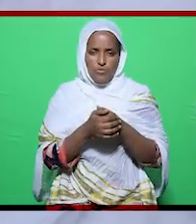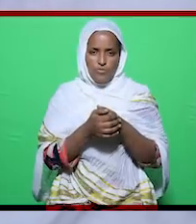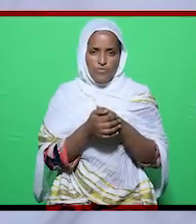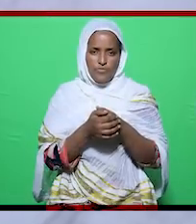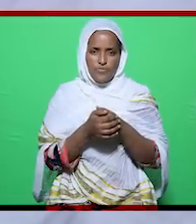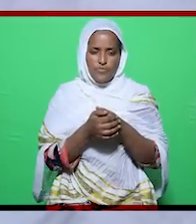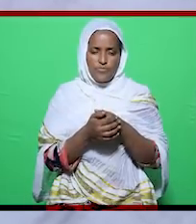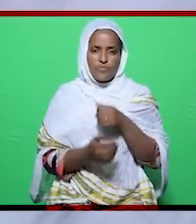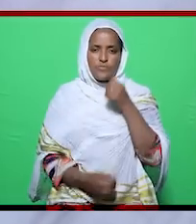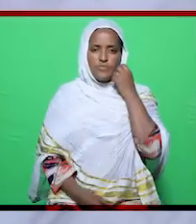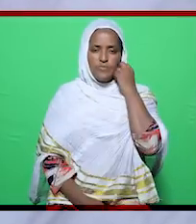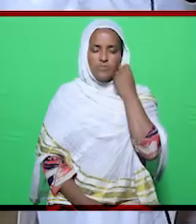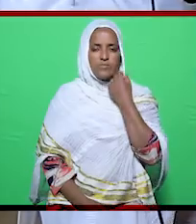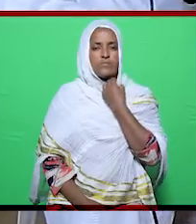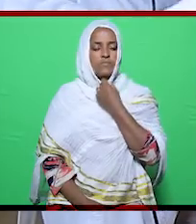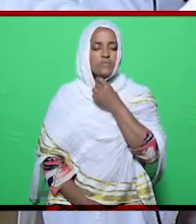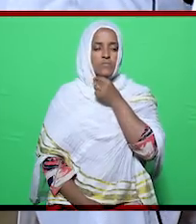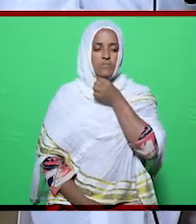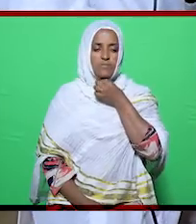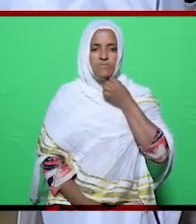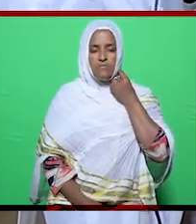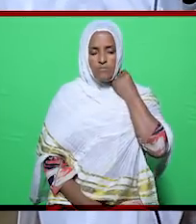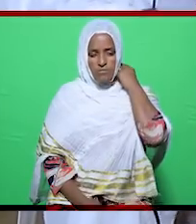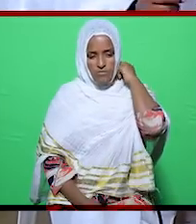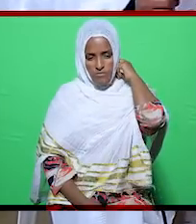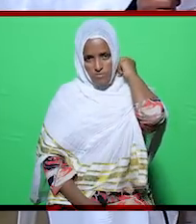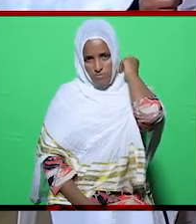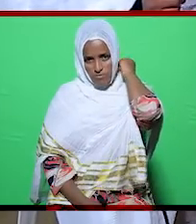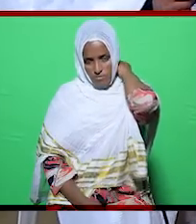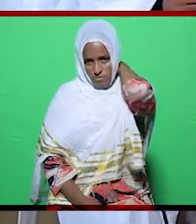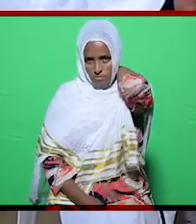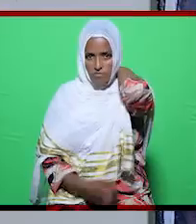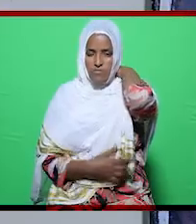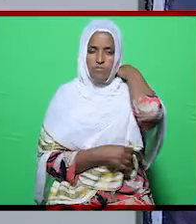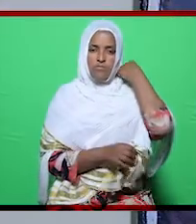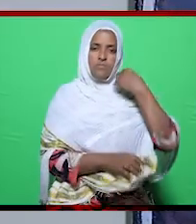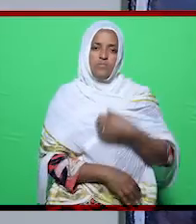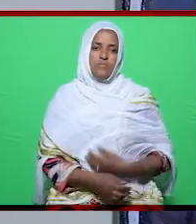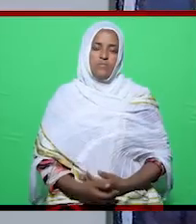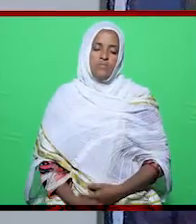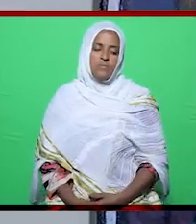በኋላ የሁላችንንም ምን ይፈልጋል? እንቅስቃሴ ይፈልጋል ማለት ነው።